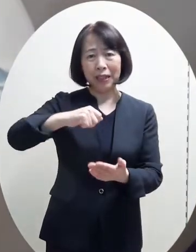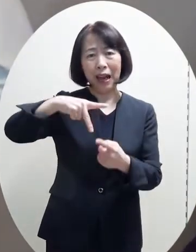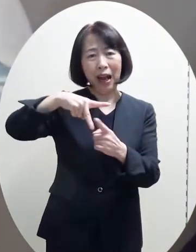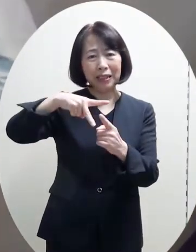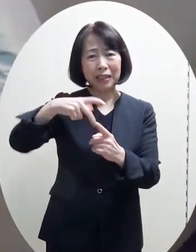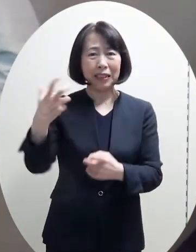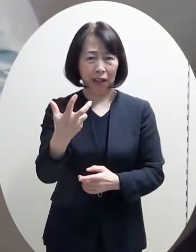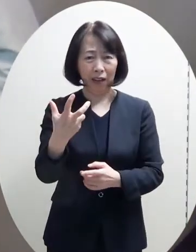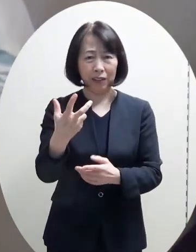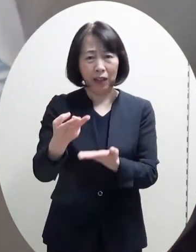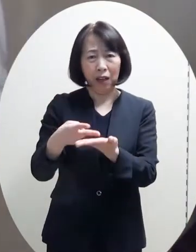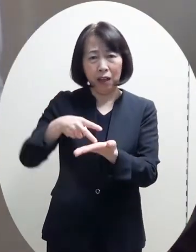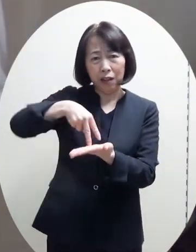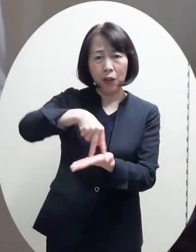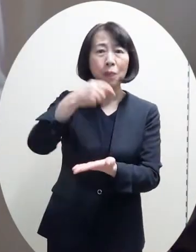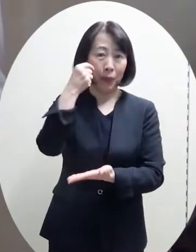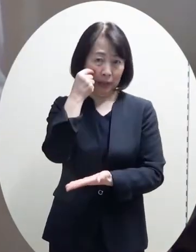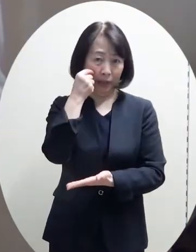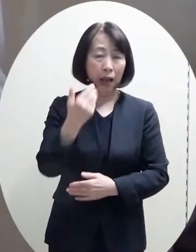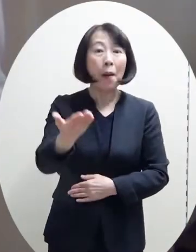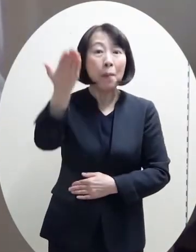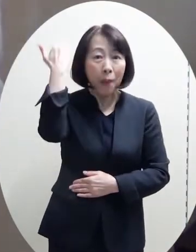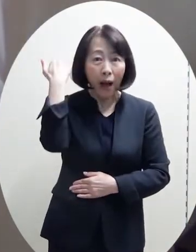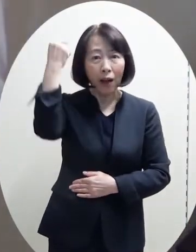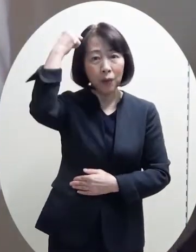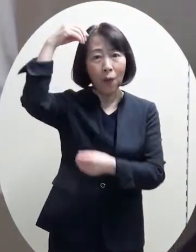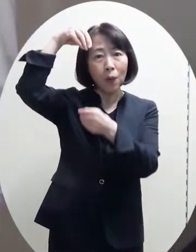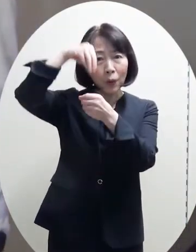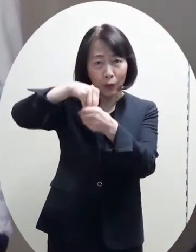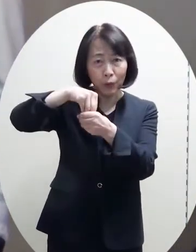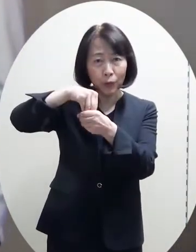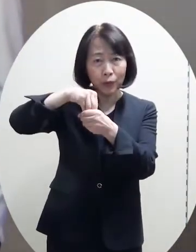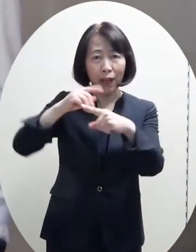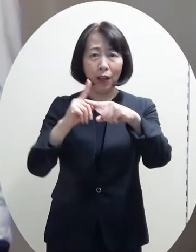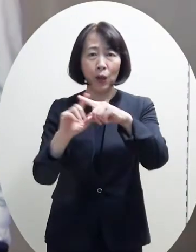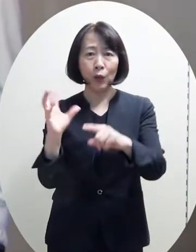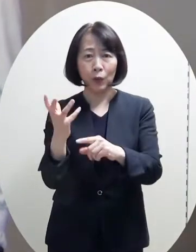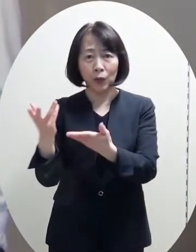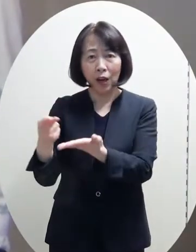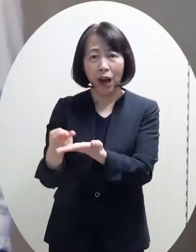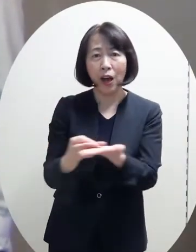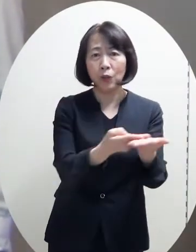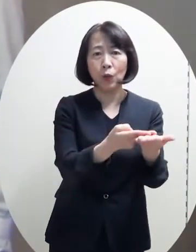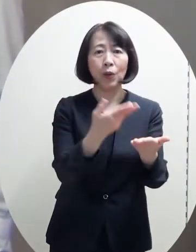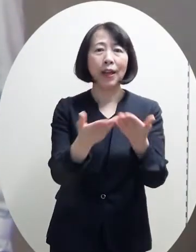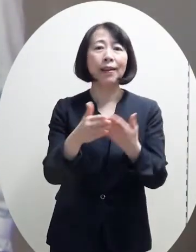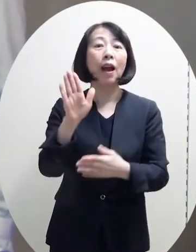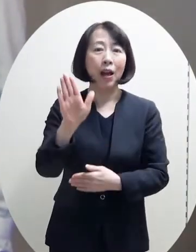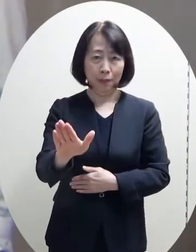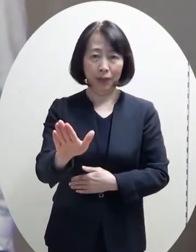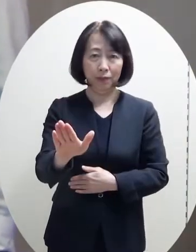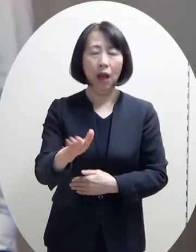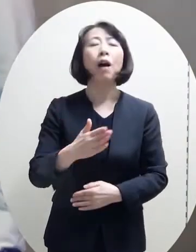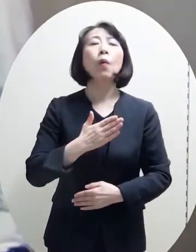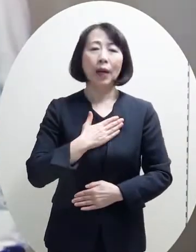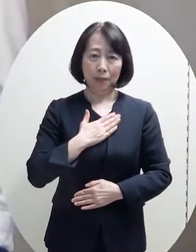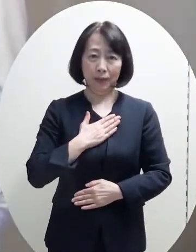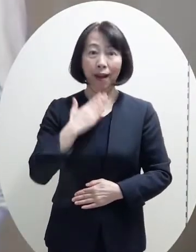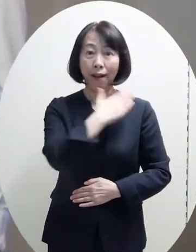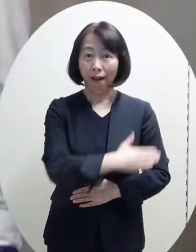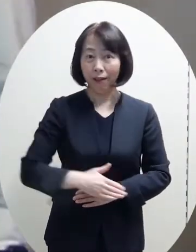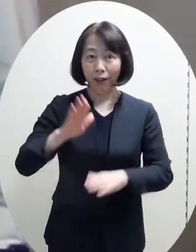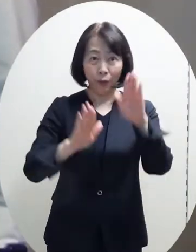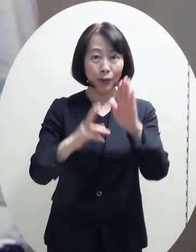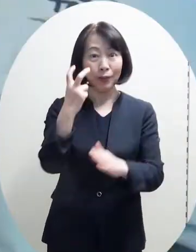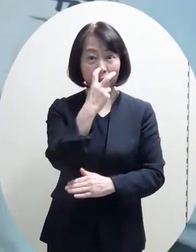ができないんです。以前脳梗塞で救急車で運ばれたこともありました。 わかりました。これからちょっとお体の様子を見させてい